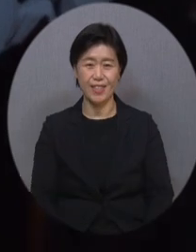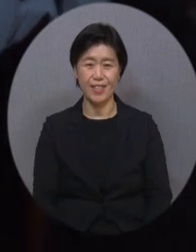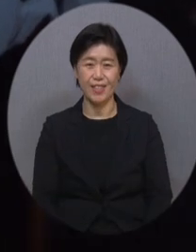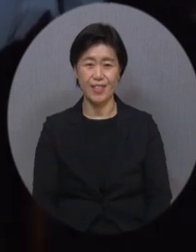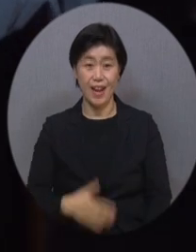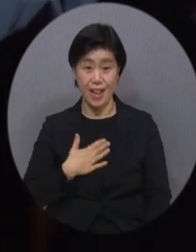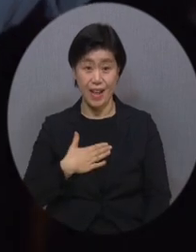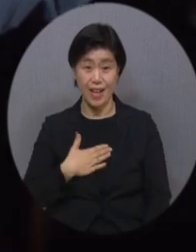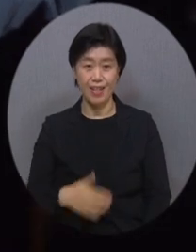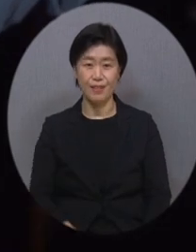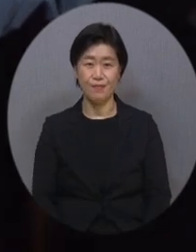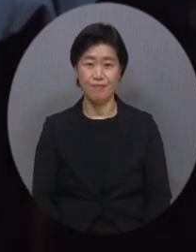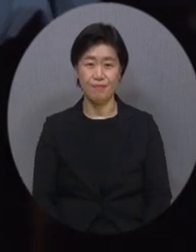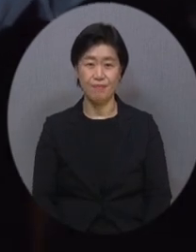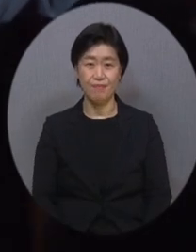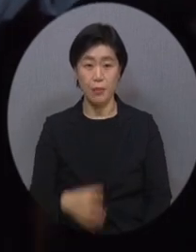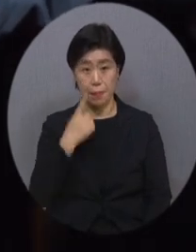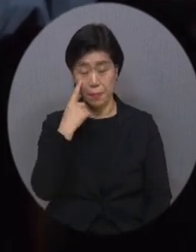거야?